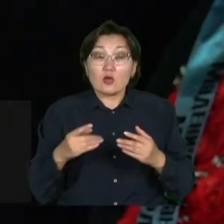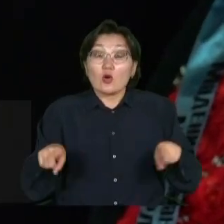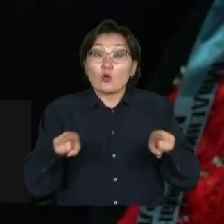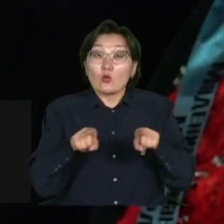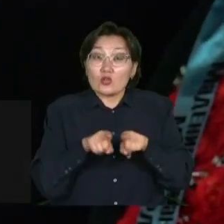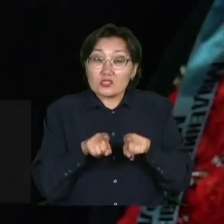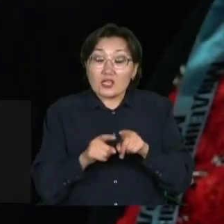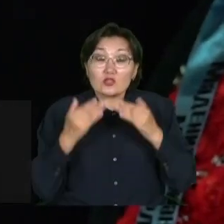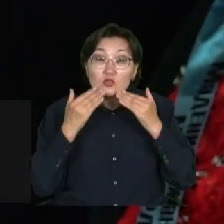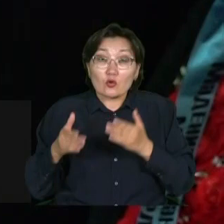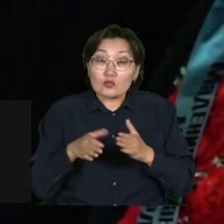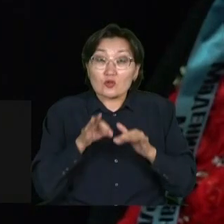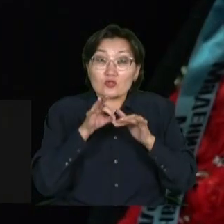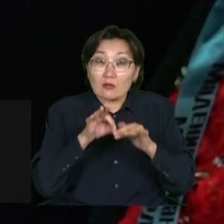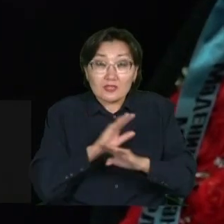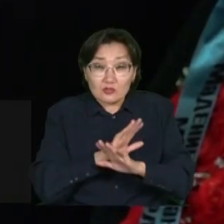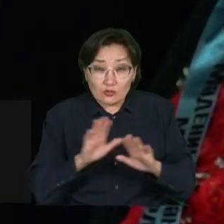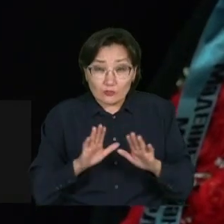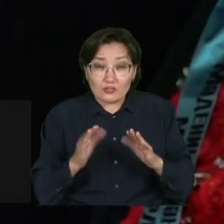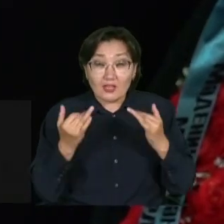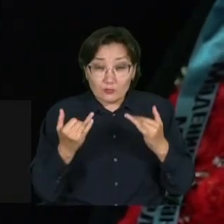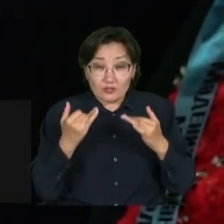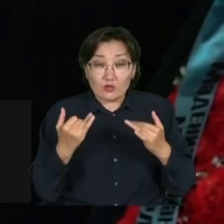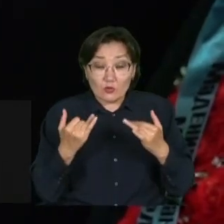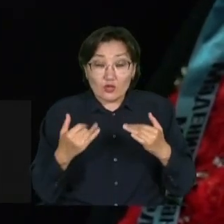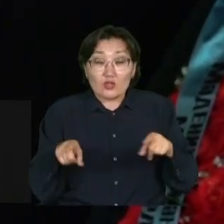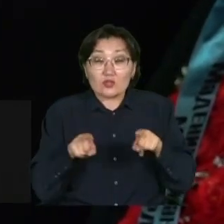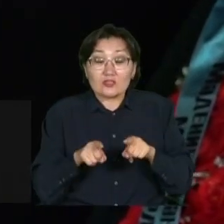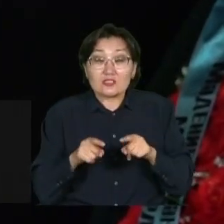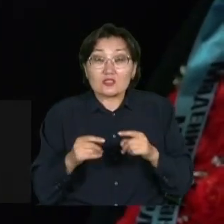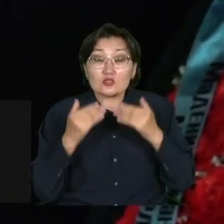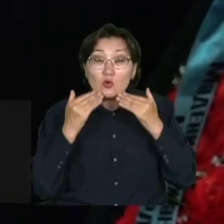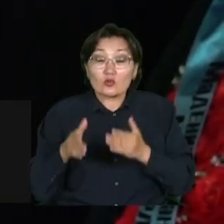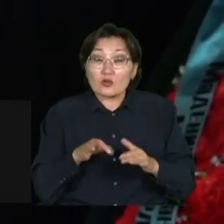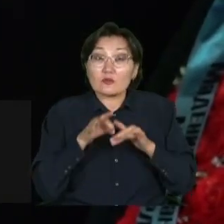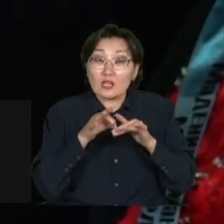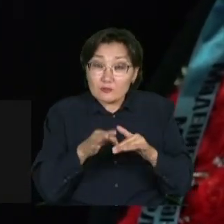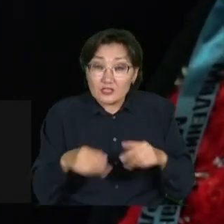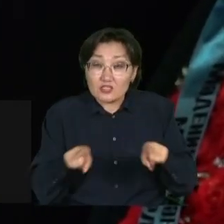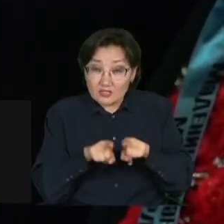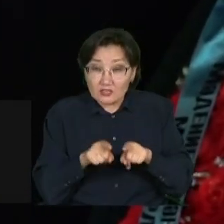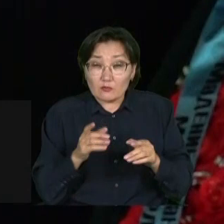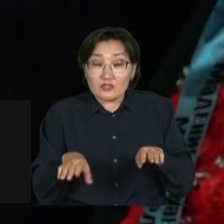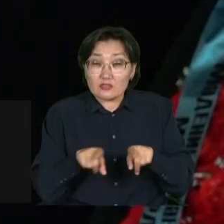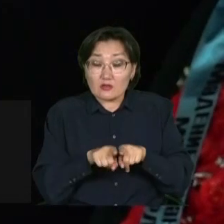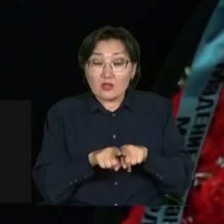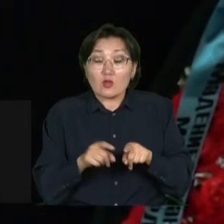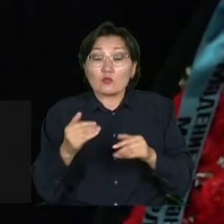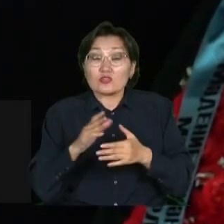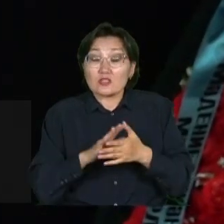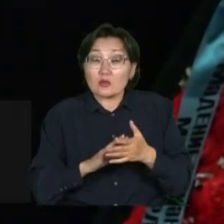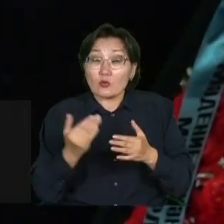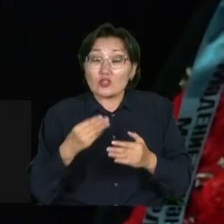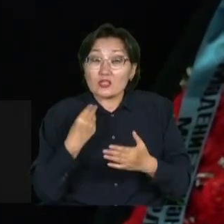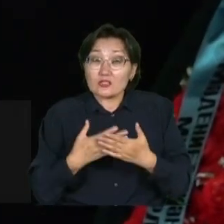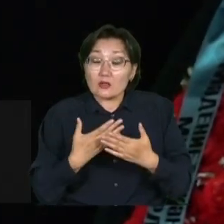салған жоқ сияқтымыз. Дәл бүгін шығарып салып тұрған сияқтымыз. Өйткені мұқаңның соңынан ерген алтын